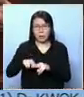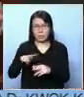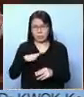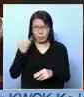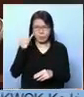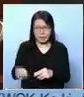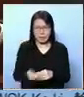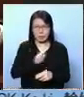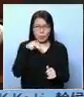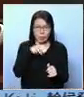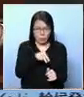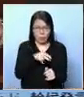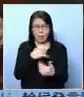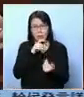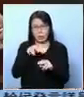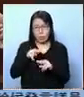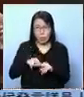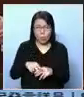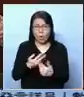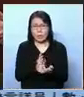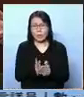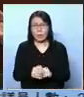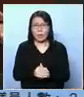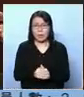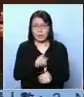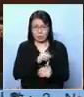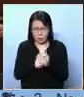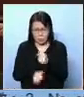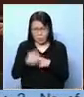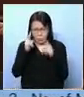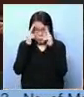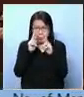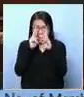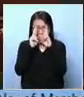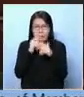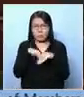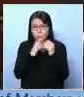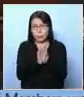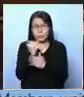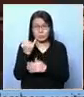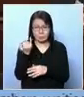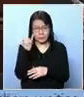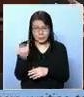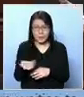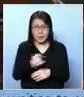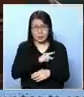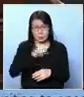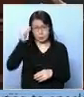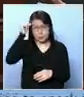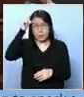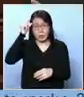你点去治国啊？你自己系井底之蛙，你认为自己知识已经高人一